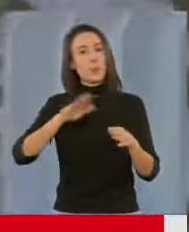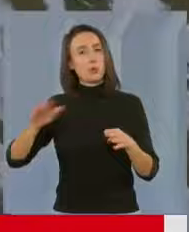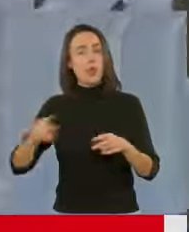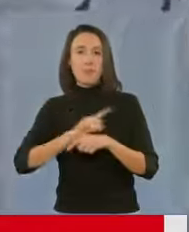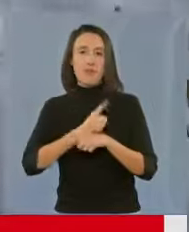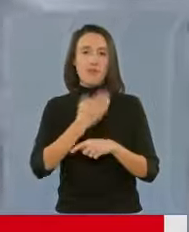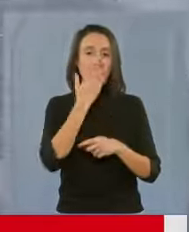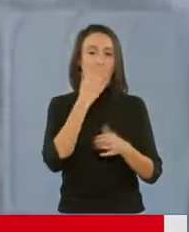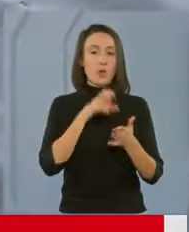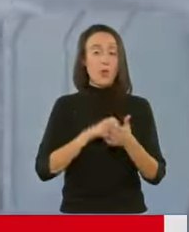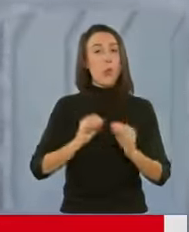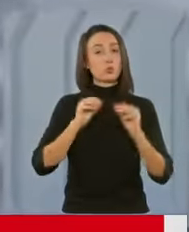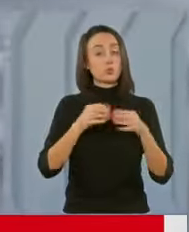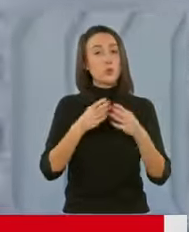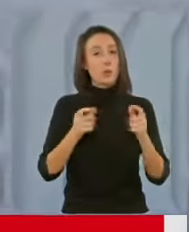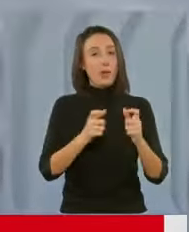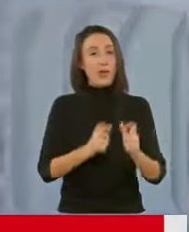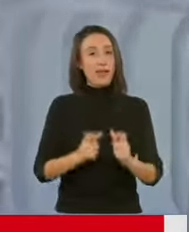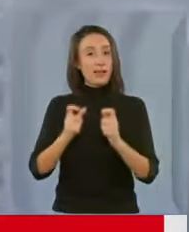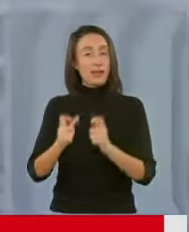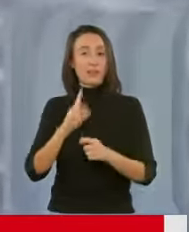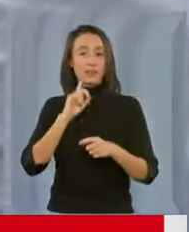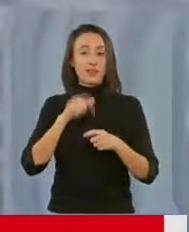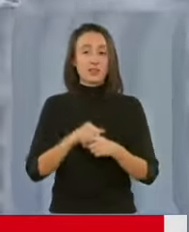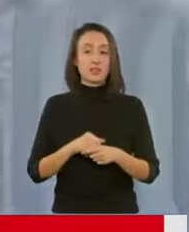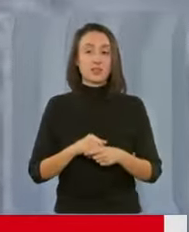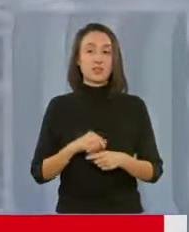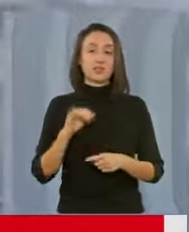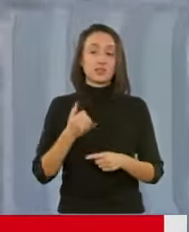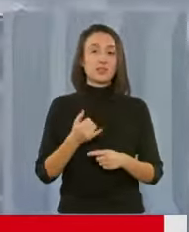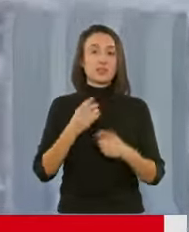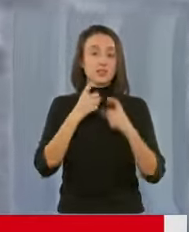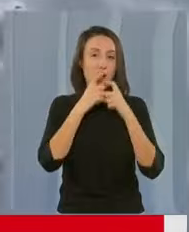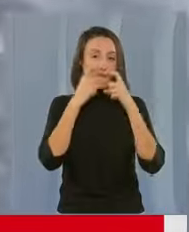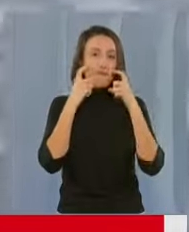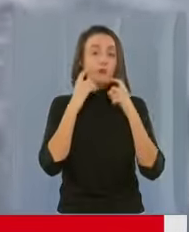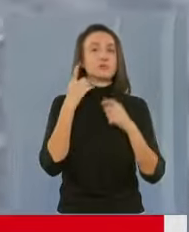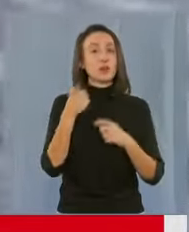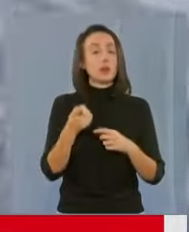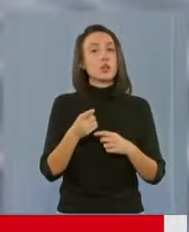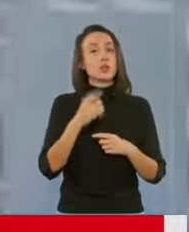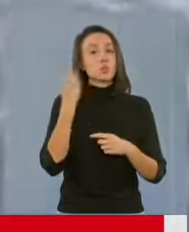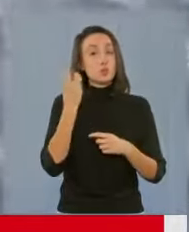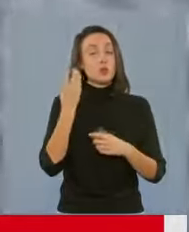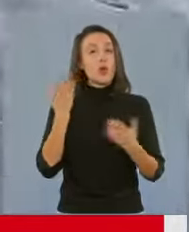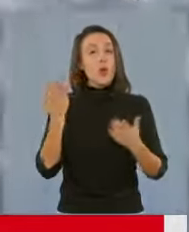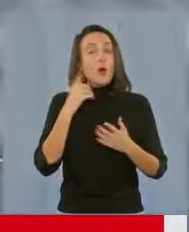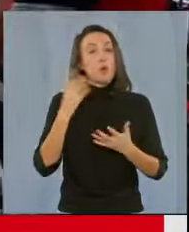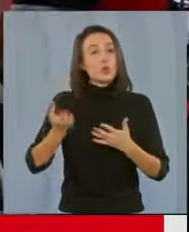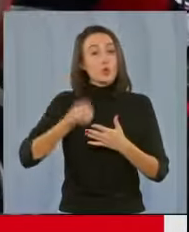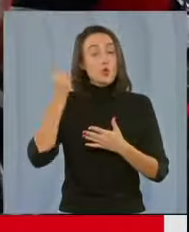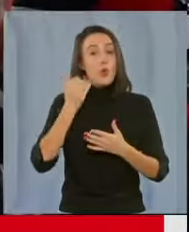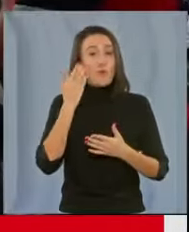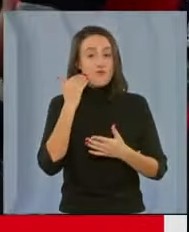Imediat la fața locului s-au deplasat mai multe echipaje de intervenție, printre care și scafandrii din cadrul SMURD, care au scos la mal